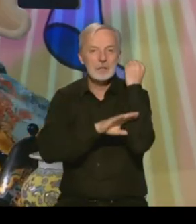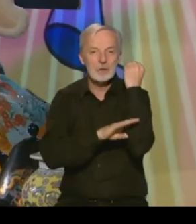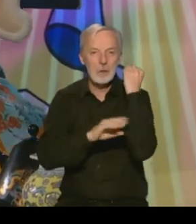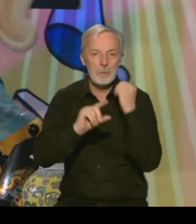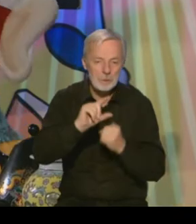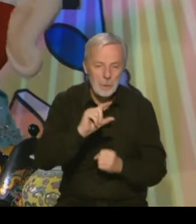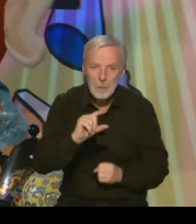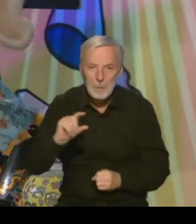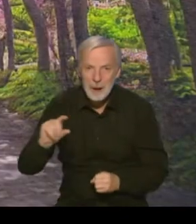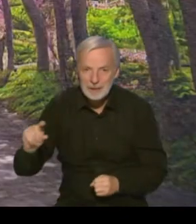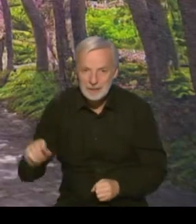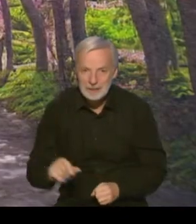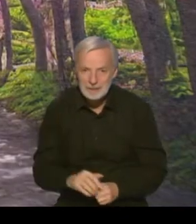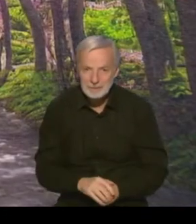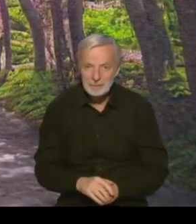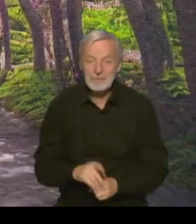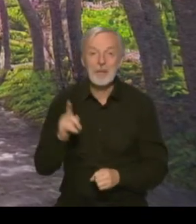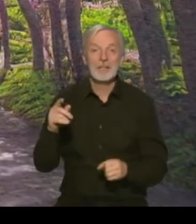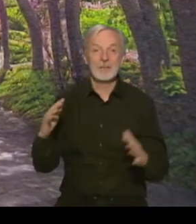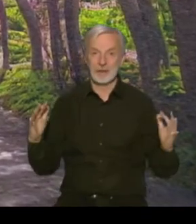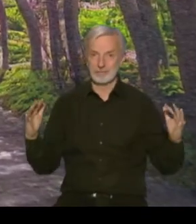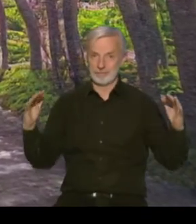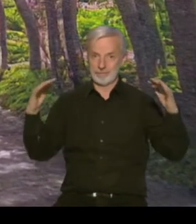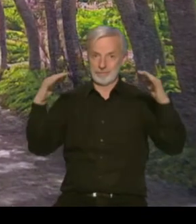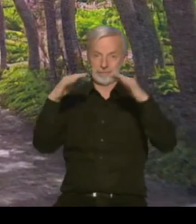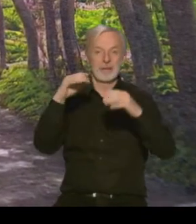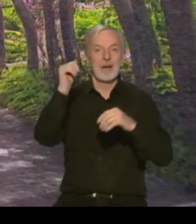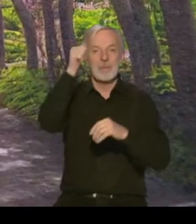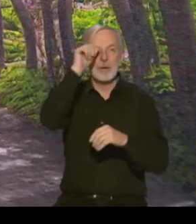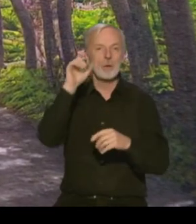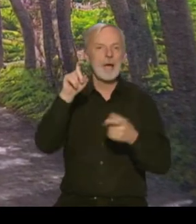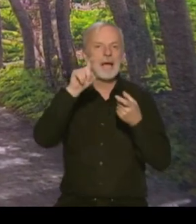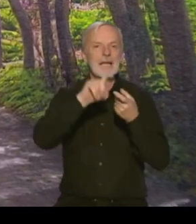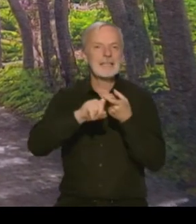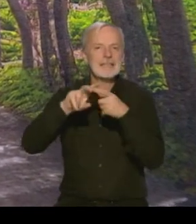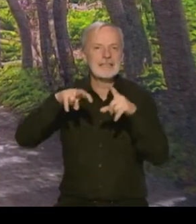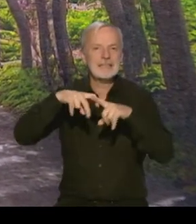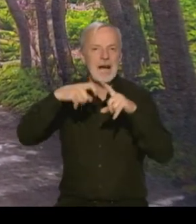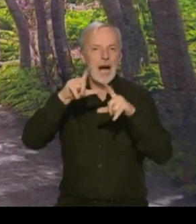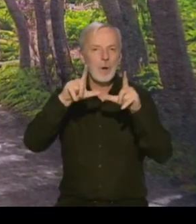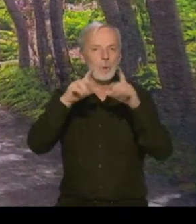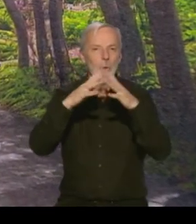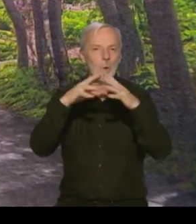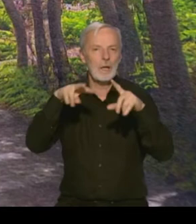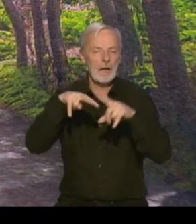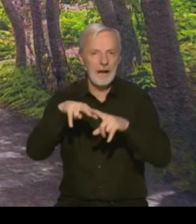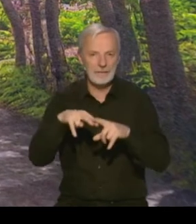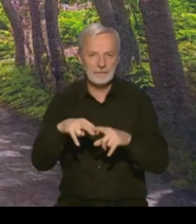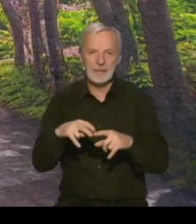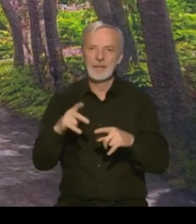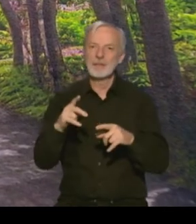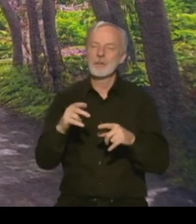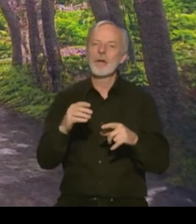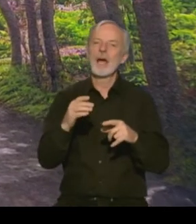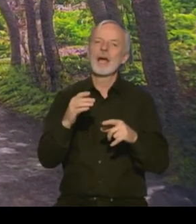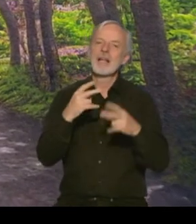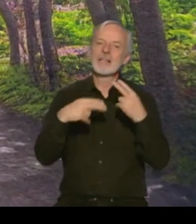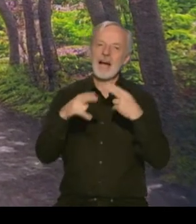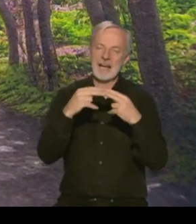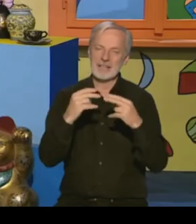stromečky. To jsou sakury, japonské třešně. Krásně růžově kvetou a jsou pro Japonsko